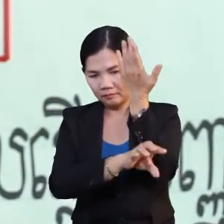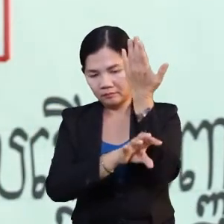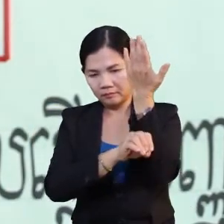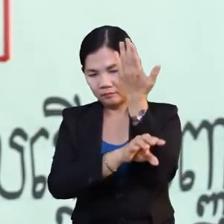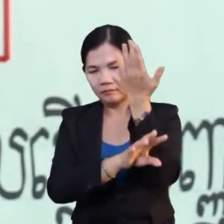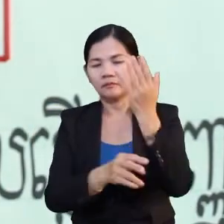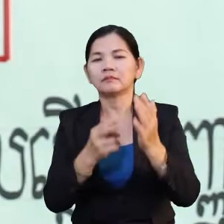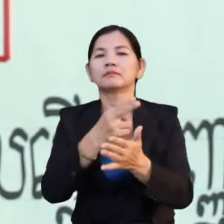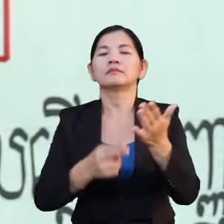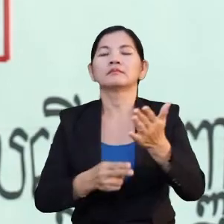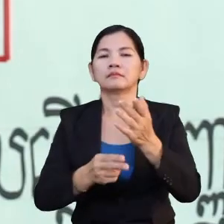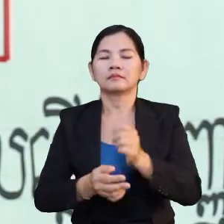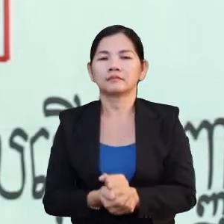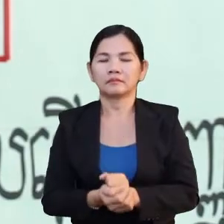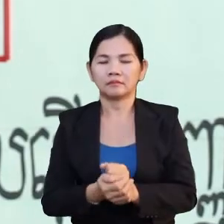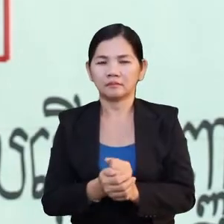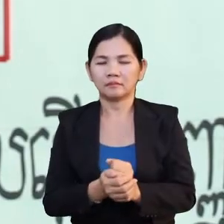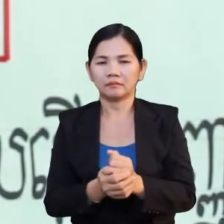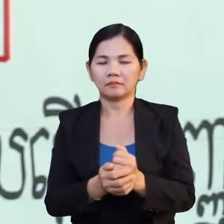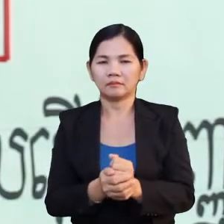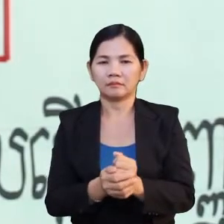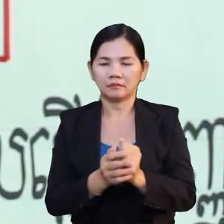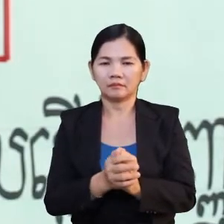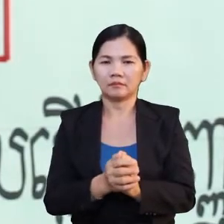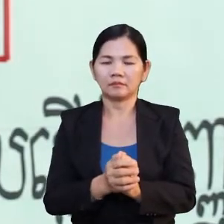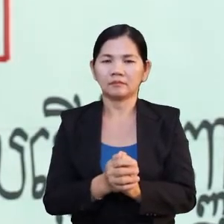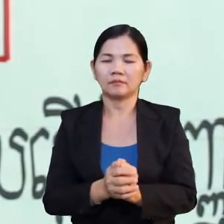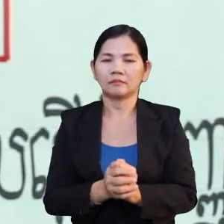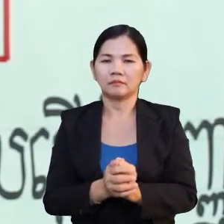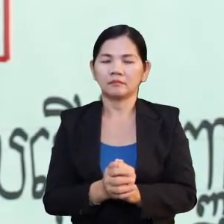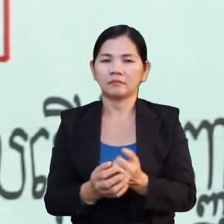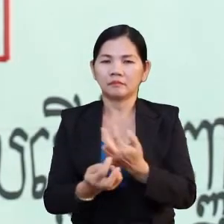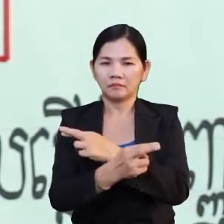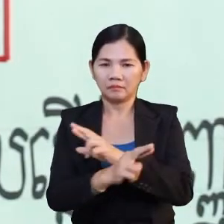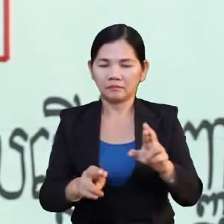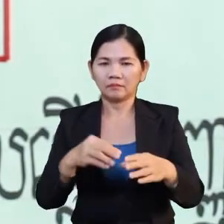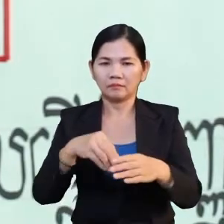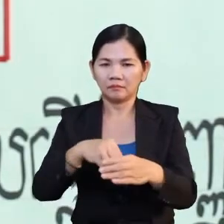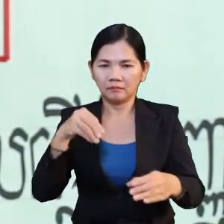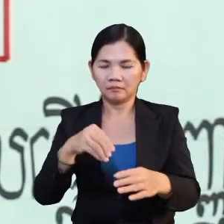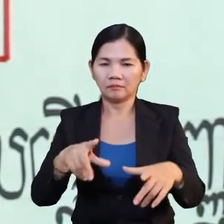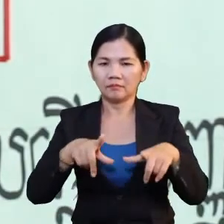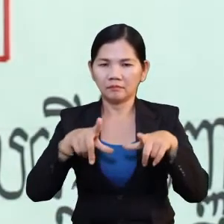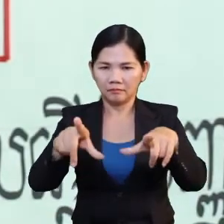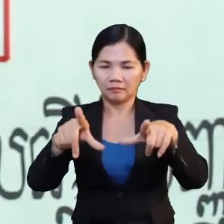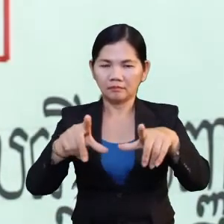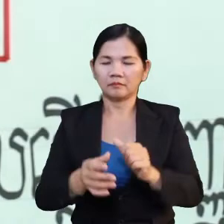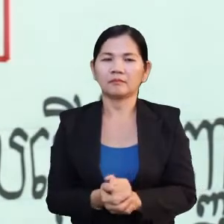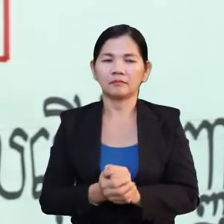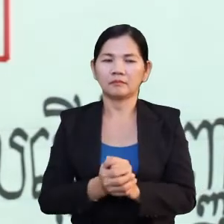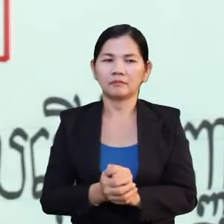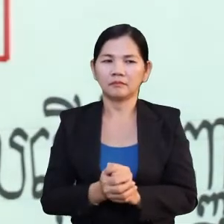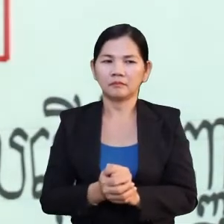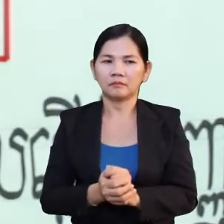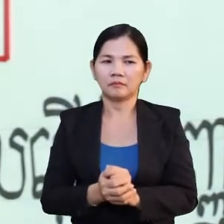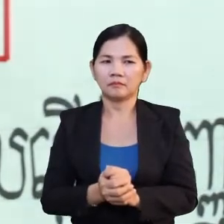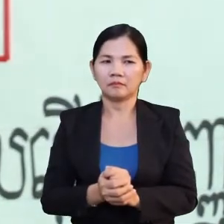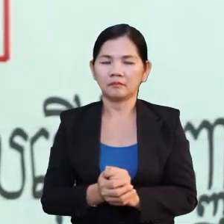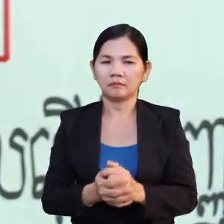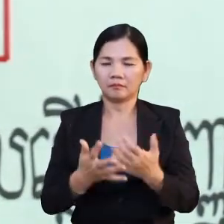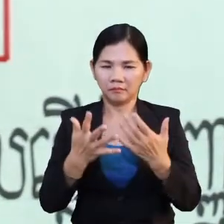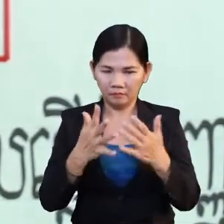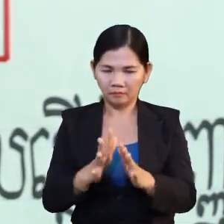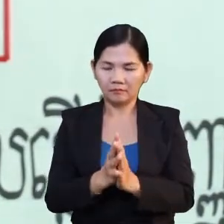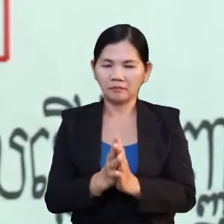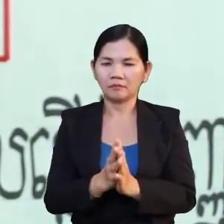អ្វីកូនចាបញ្ជាក់ថាត្រៀមចាញ់ដំណើរចាយើងមើលអស់ហើយកូនយើងឃើញរូប